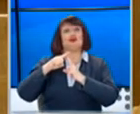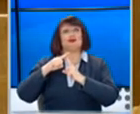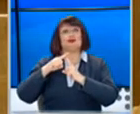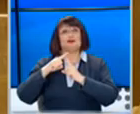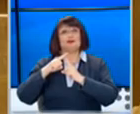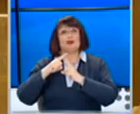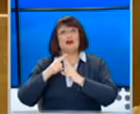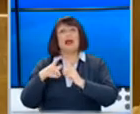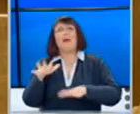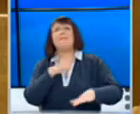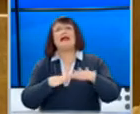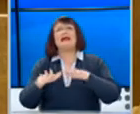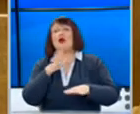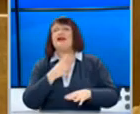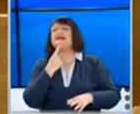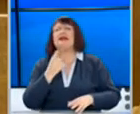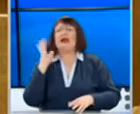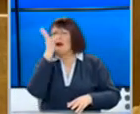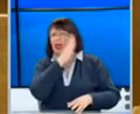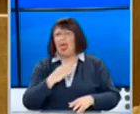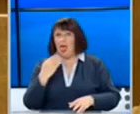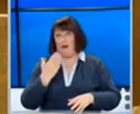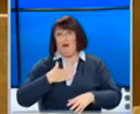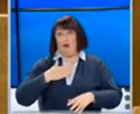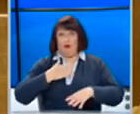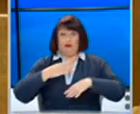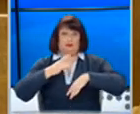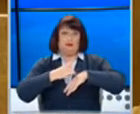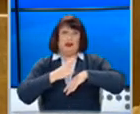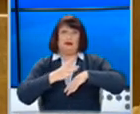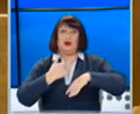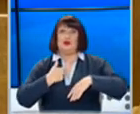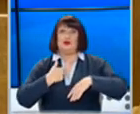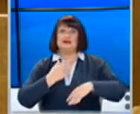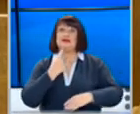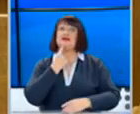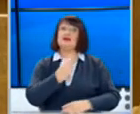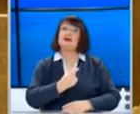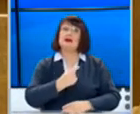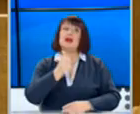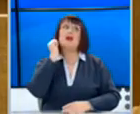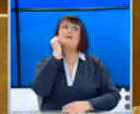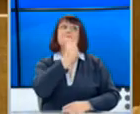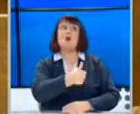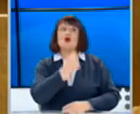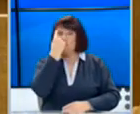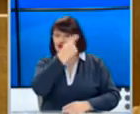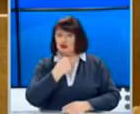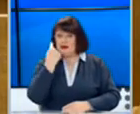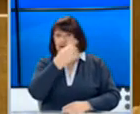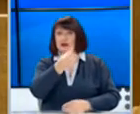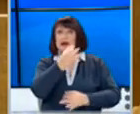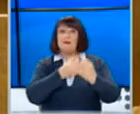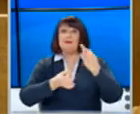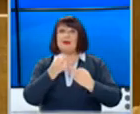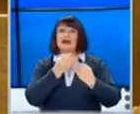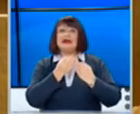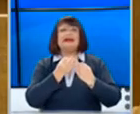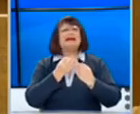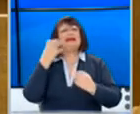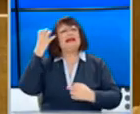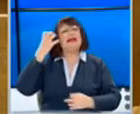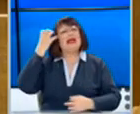τελευταίο καταφύγιο των απατεώνων, θα ήθελα να τον καλέσω να αυτοτοποθετηθεί και να μας διευκρινίσει αν αυτή τη